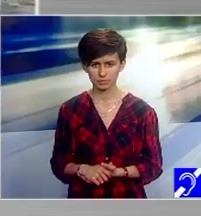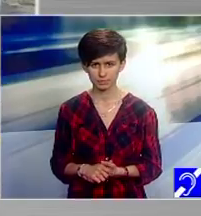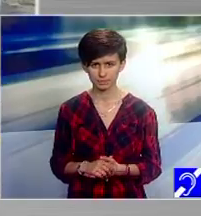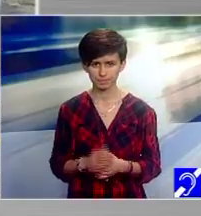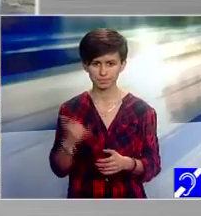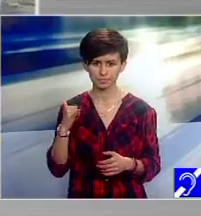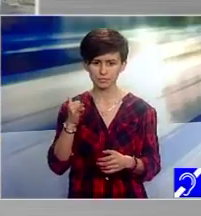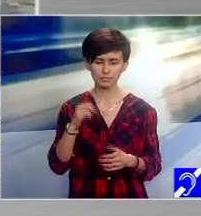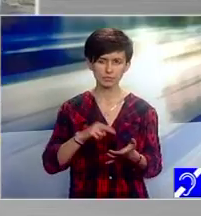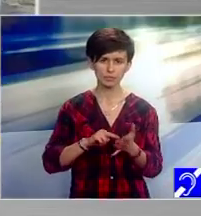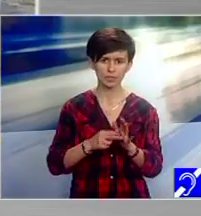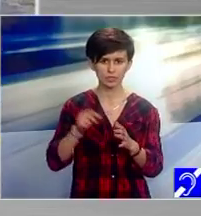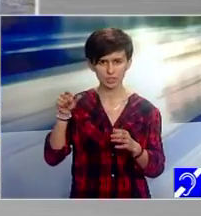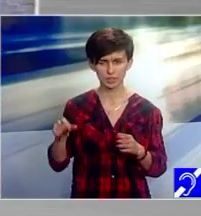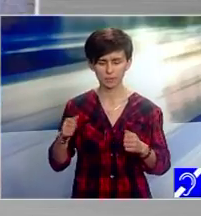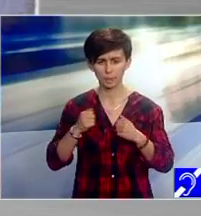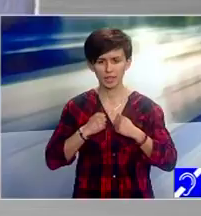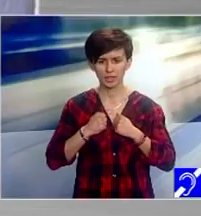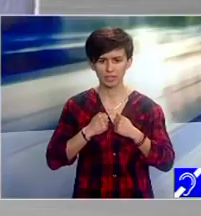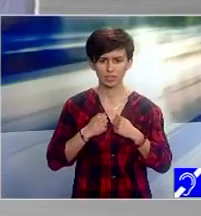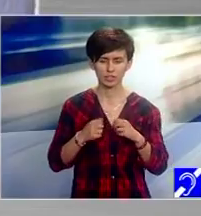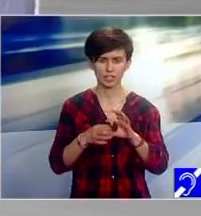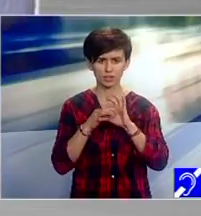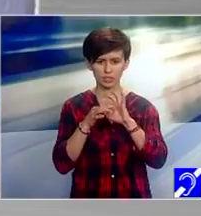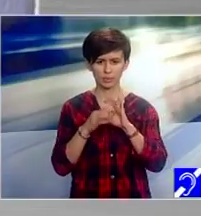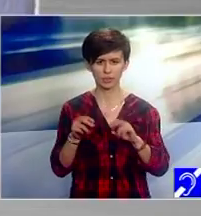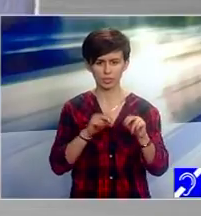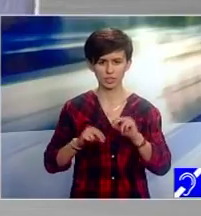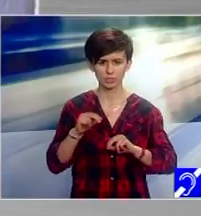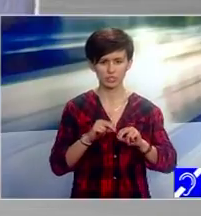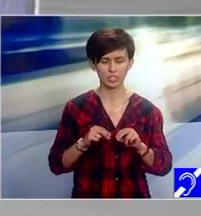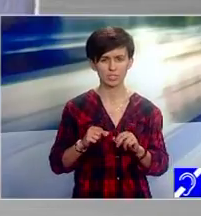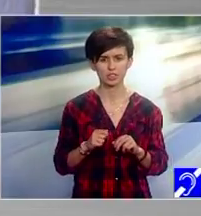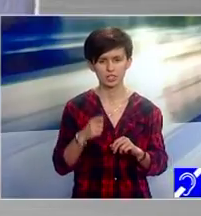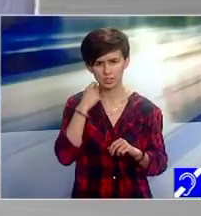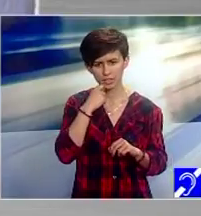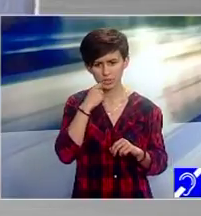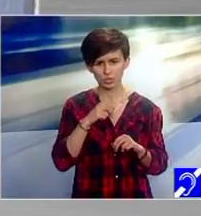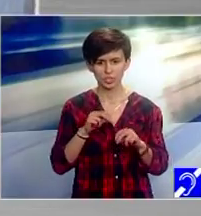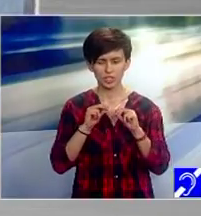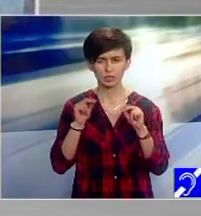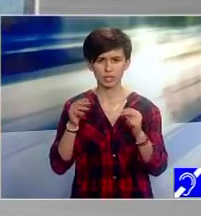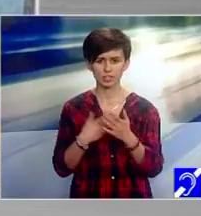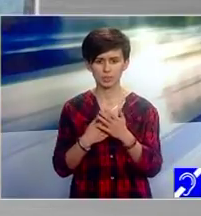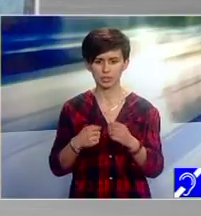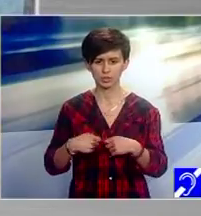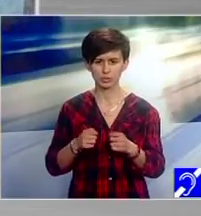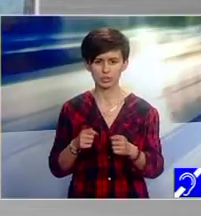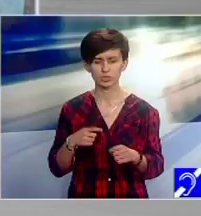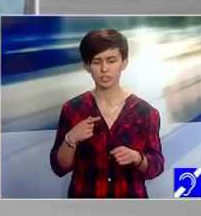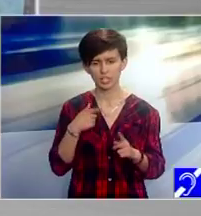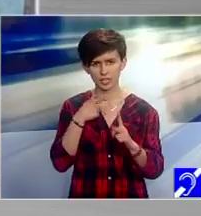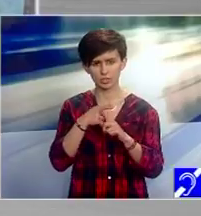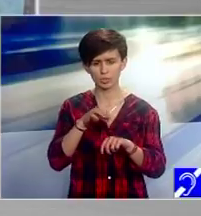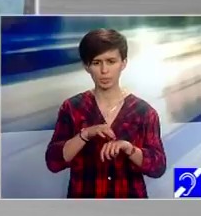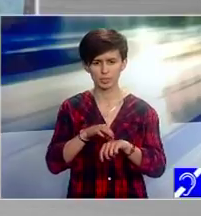Expediția este organizată de Volunteer for Life în colaborare cu Asociația Clujană Life Education for All și se axează pe o parte medicală, dar și